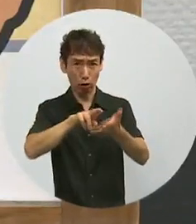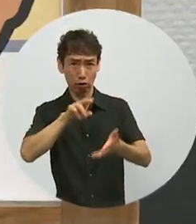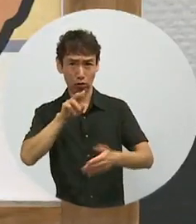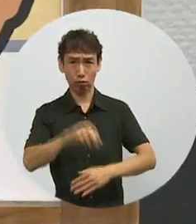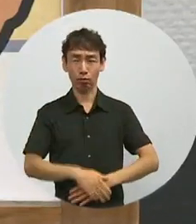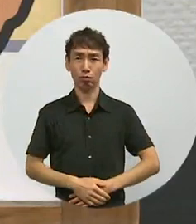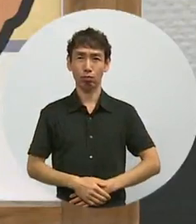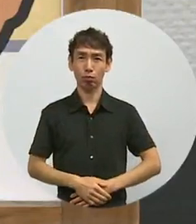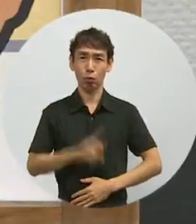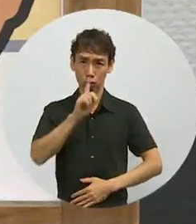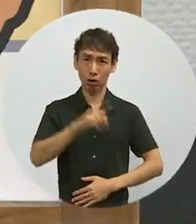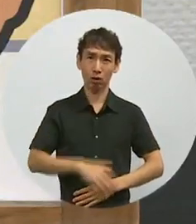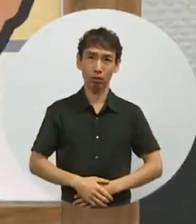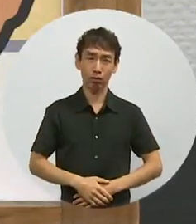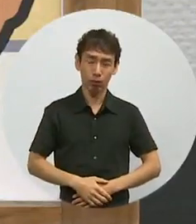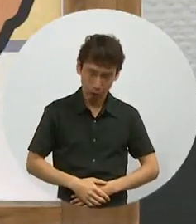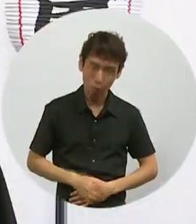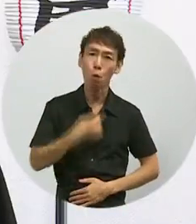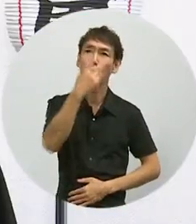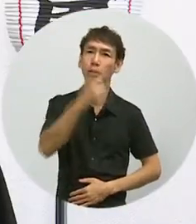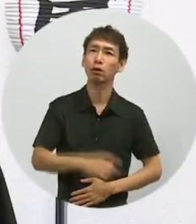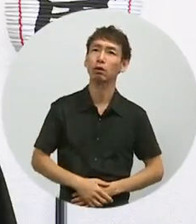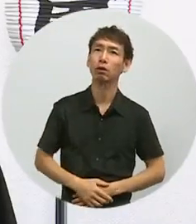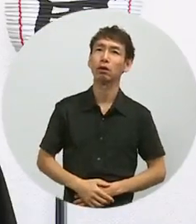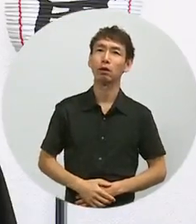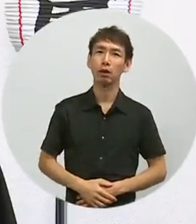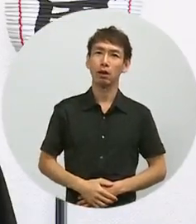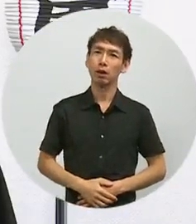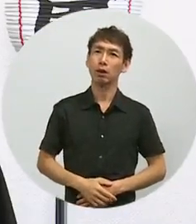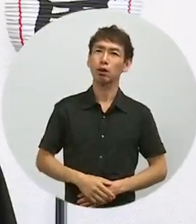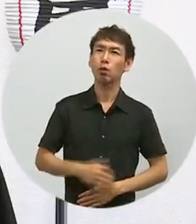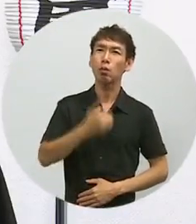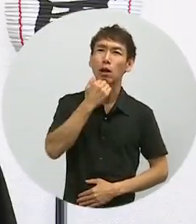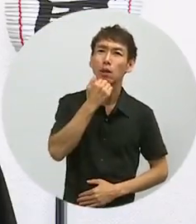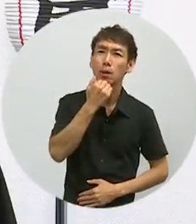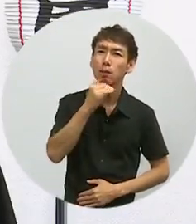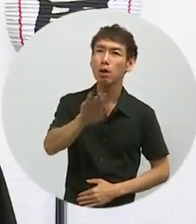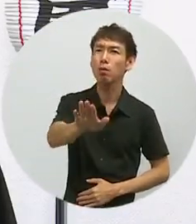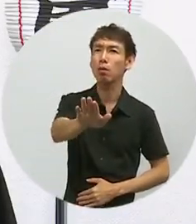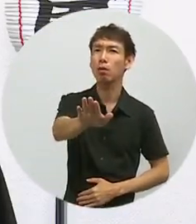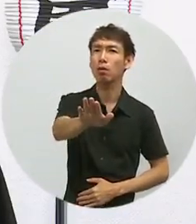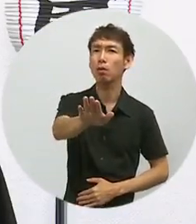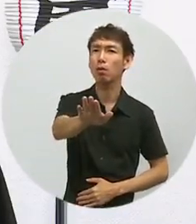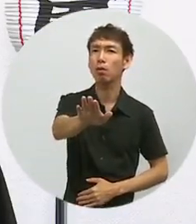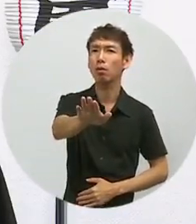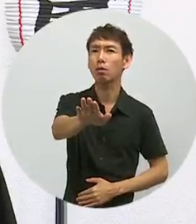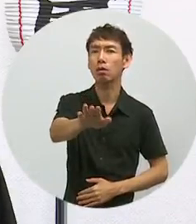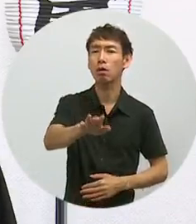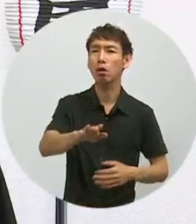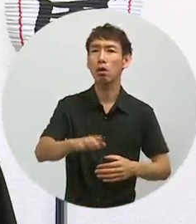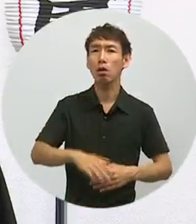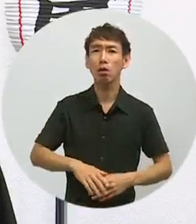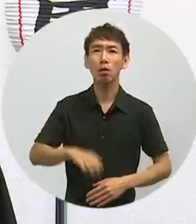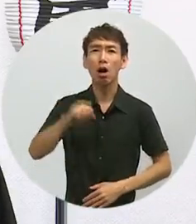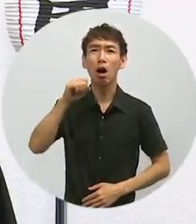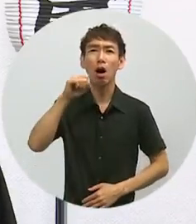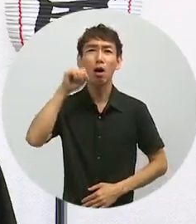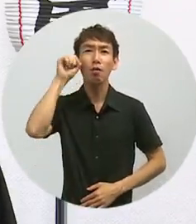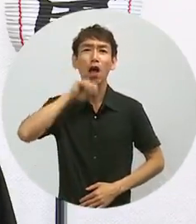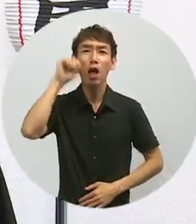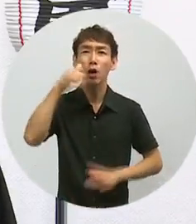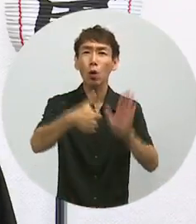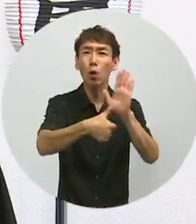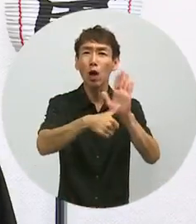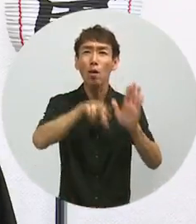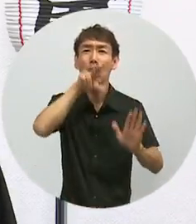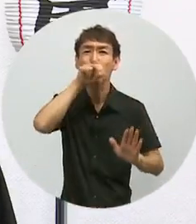と言いました。すると一人が、 いや待ってくださいよ、だってさ猫にネズミなんて名前はおかし